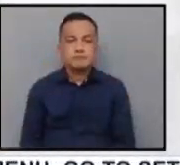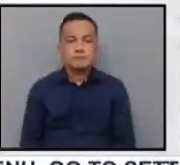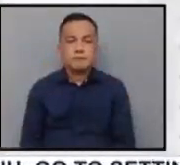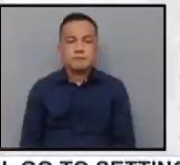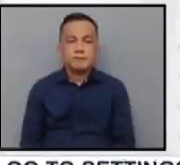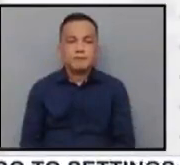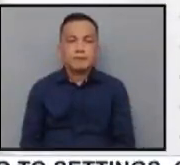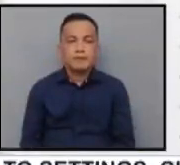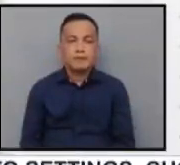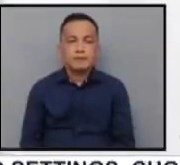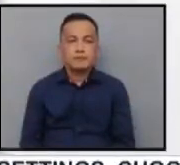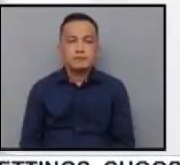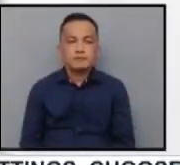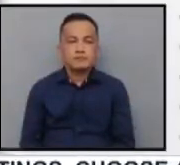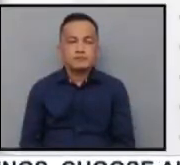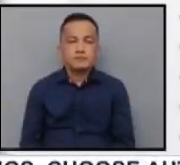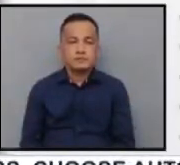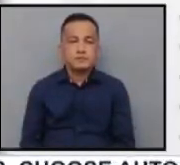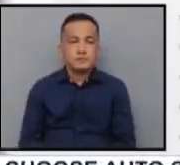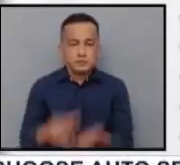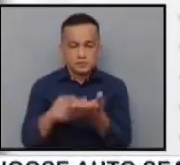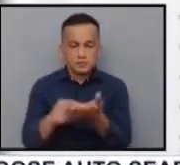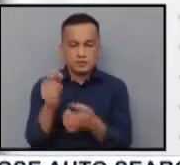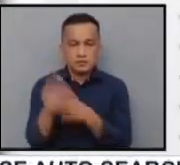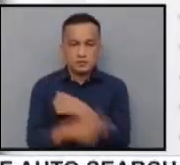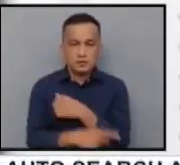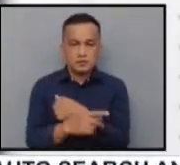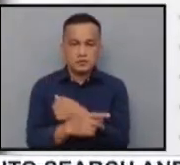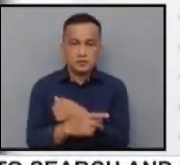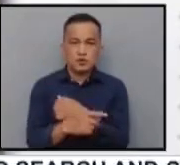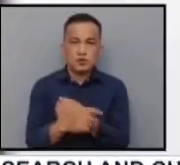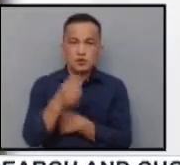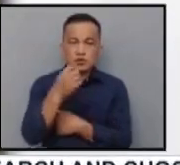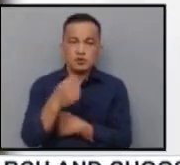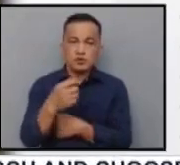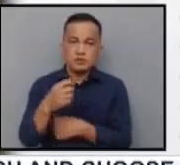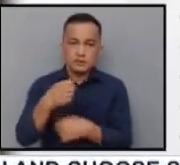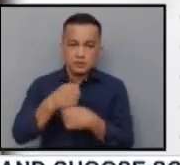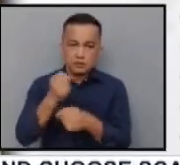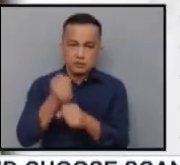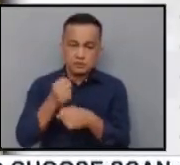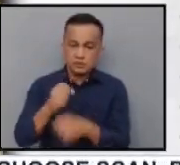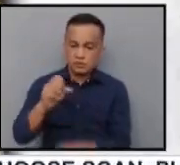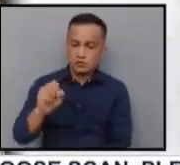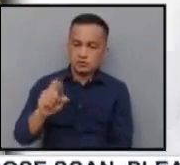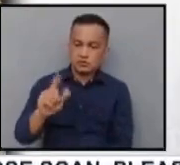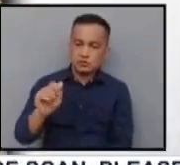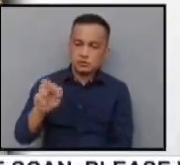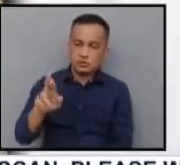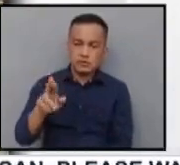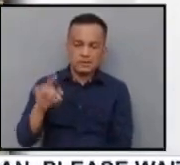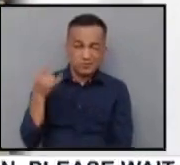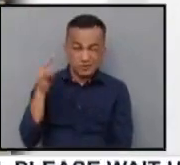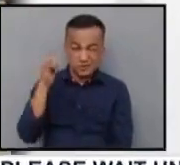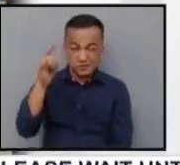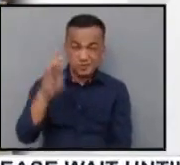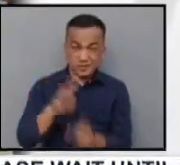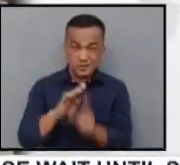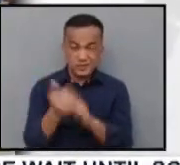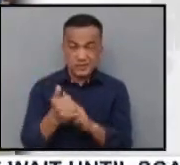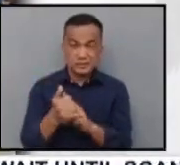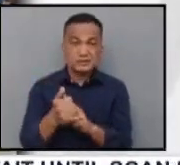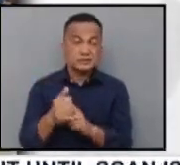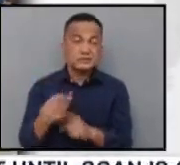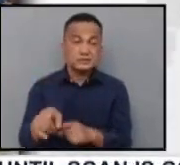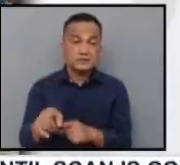Nagkabit ang Tarlac Provincial Office ng solar lights sa liblib na barangay ng Labney Mayantok, Tarlac. Pinamunuan ito ni